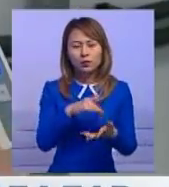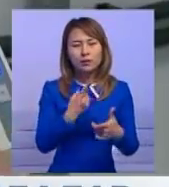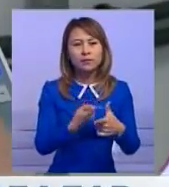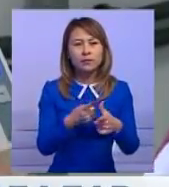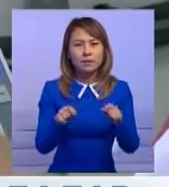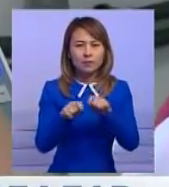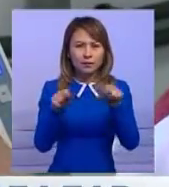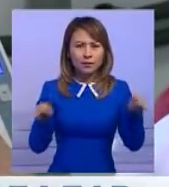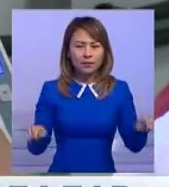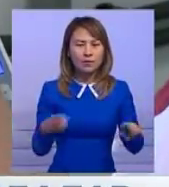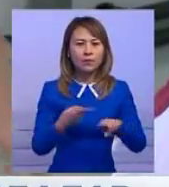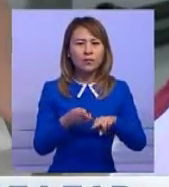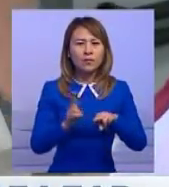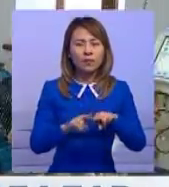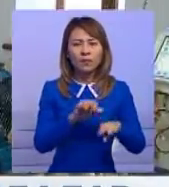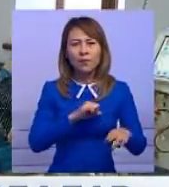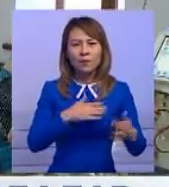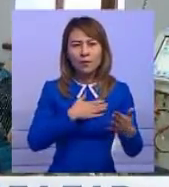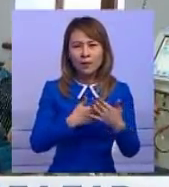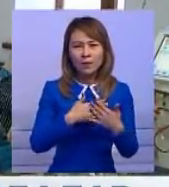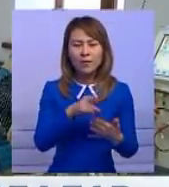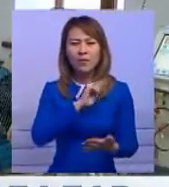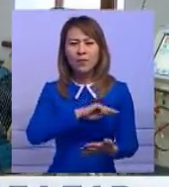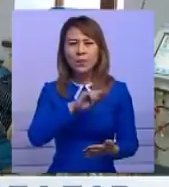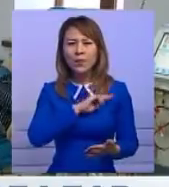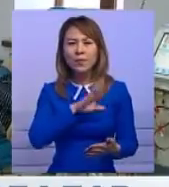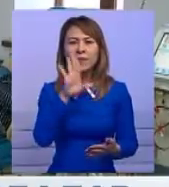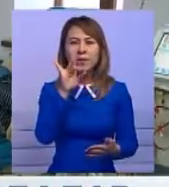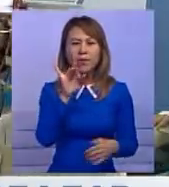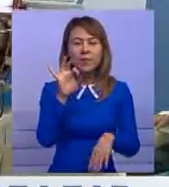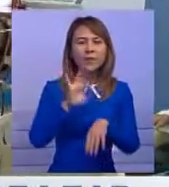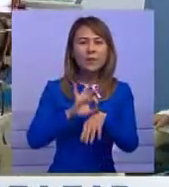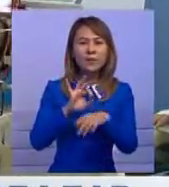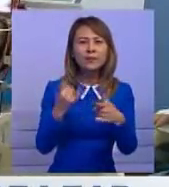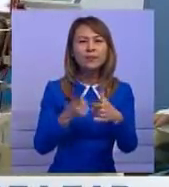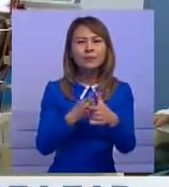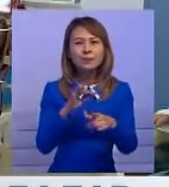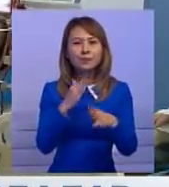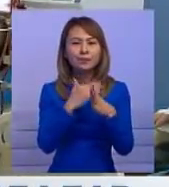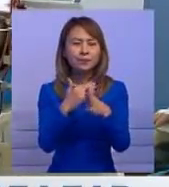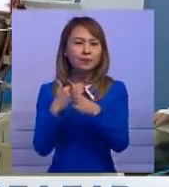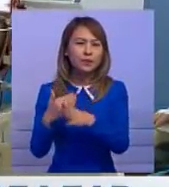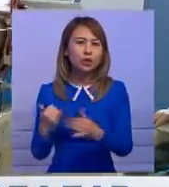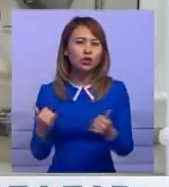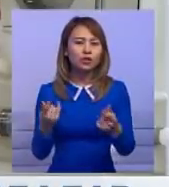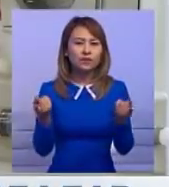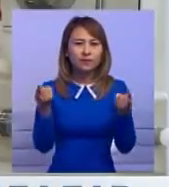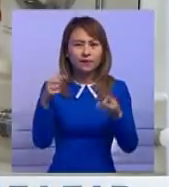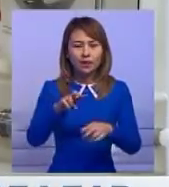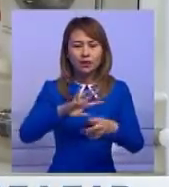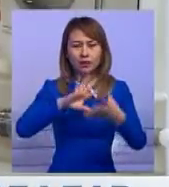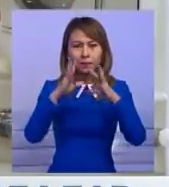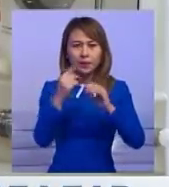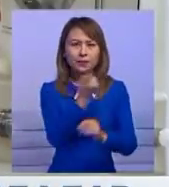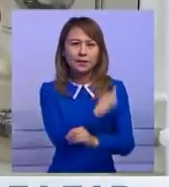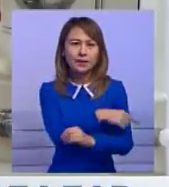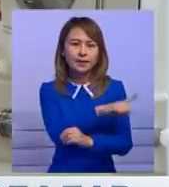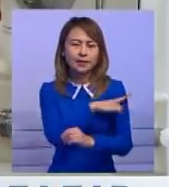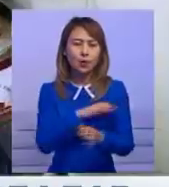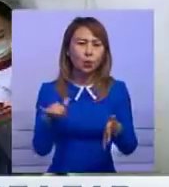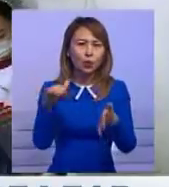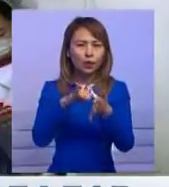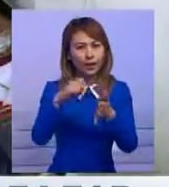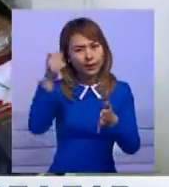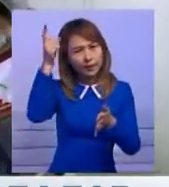орталығы ашылды. Орталық бүйрек жұмысын жақсартуға және вирусты гепатитке шалдыққандарға көмек көрсетеді. Осы заманғы ең озық медициналық қондырғылар